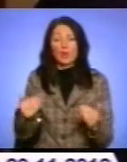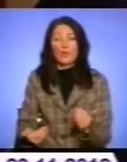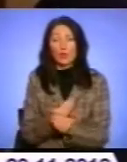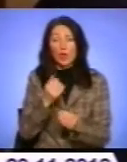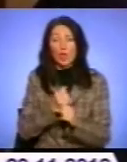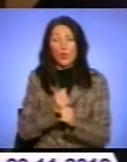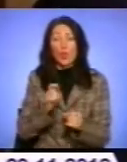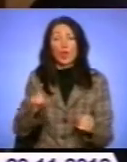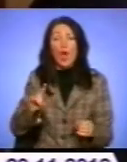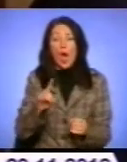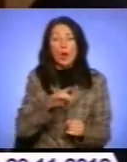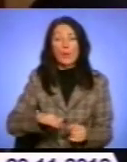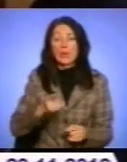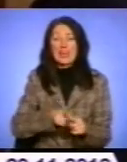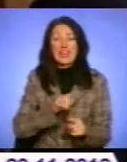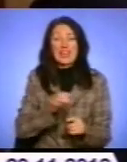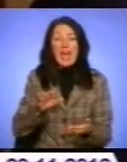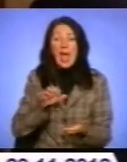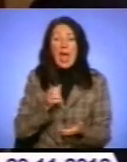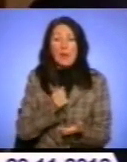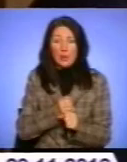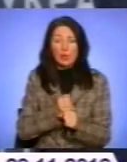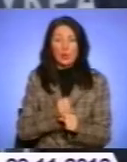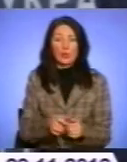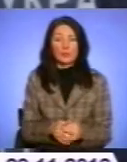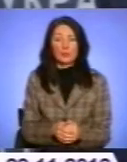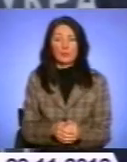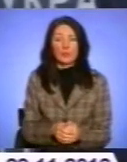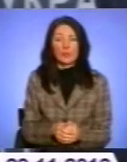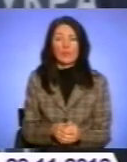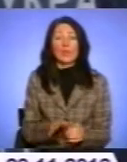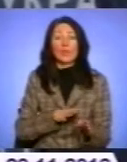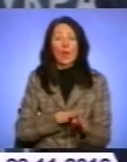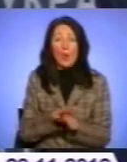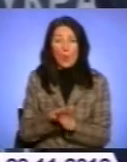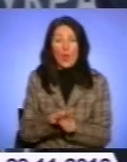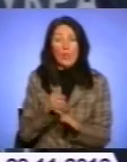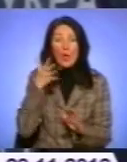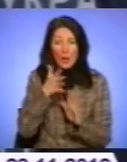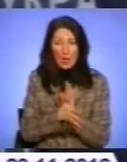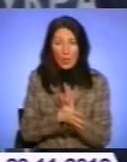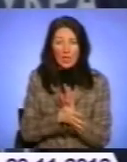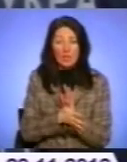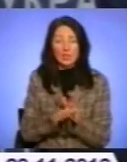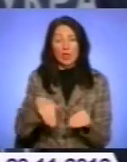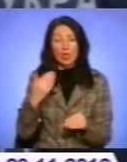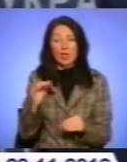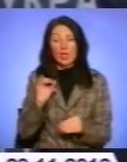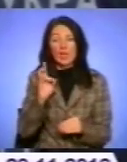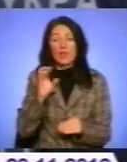що наразі не експлуатуються або працюють не наповну. Полное какое-то понимание со стороны инвесторов